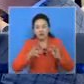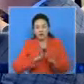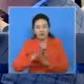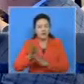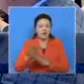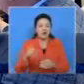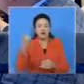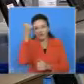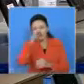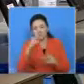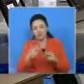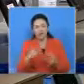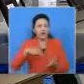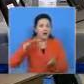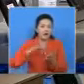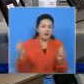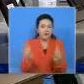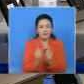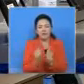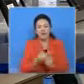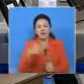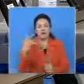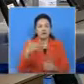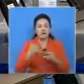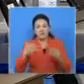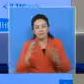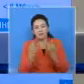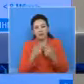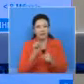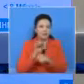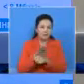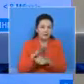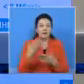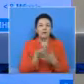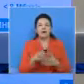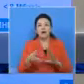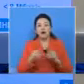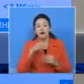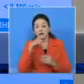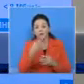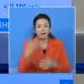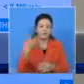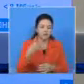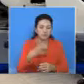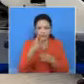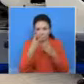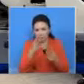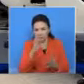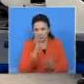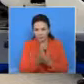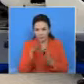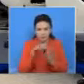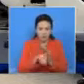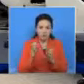жеткізу және жыл соңына дейін қала аумағындағы 5000 гектар жерді цифрландыруды тапсырды. Жалпы аталған жоба 44 көрсеткіштен тұрады.